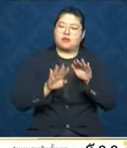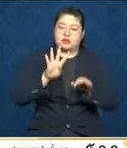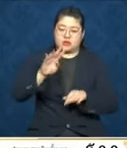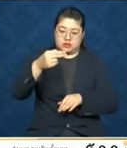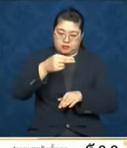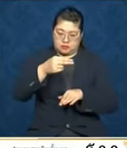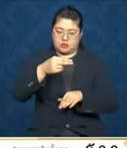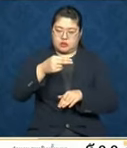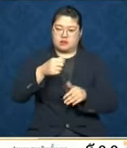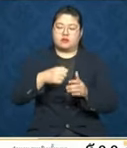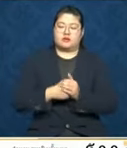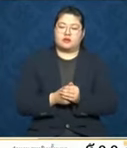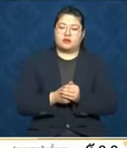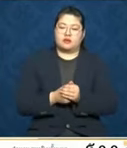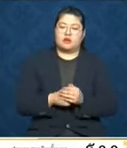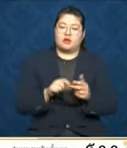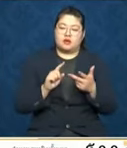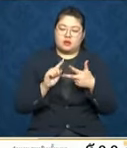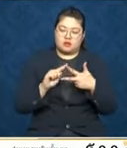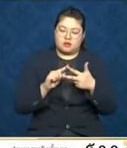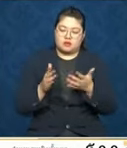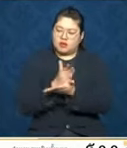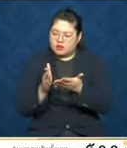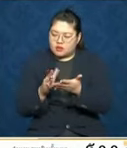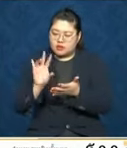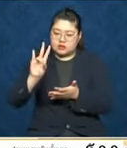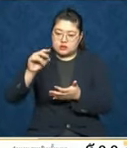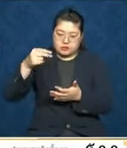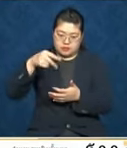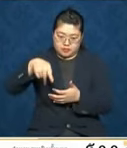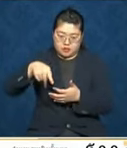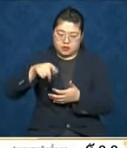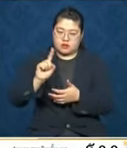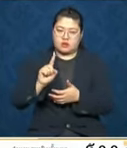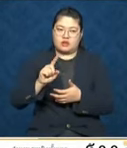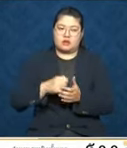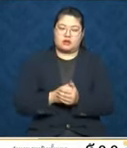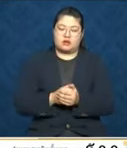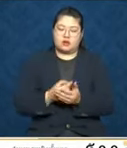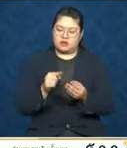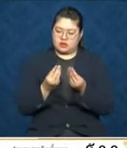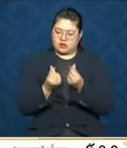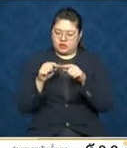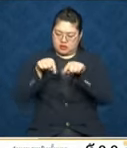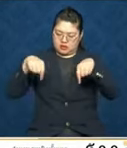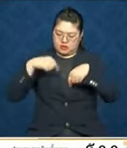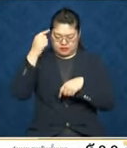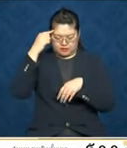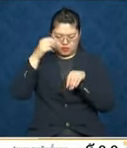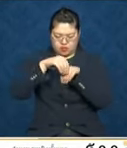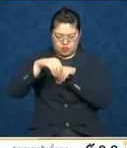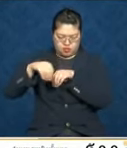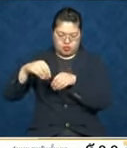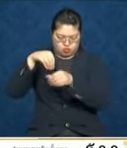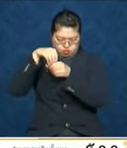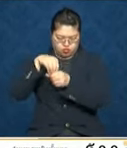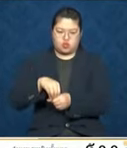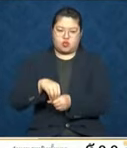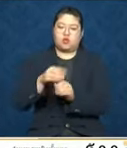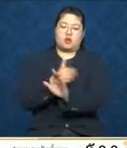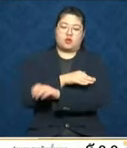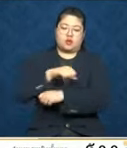อยู่ประมาณ 7,000 แปลงคำว่าบางส่วนอยู่ประมาณ 7,000 แปลงนั่นคือเชื่อได้ว่าอาจจะมีการทำกินก่อน2481